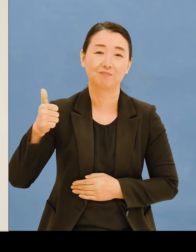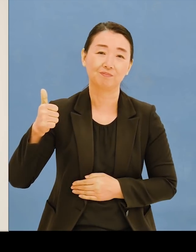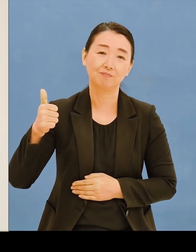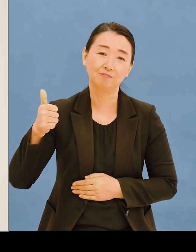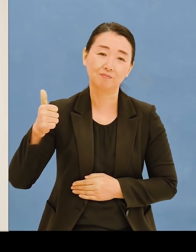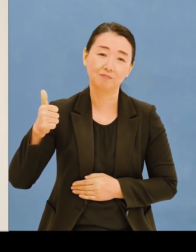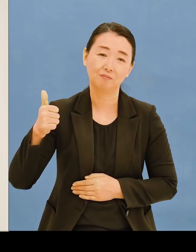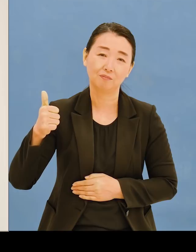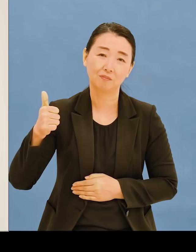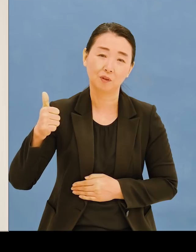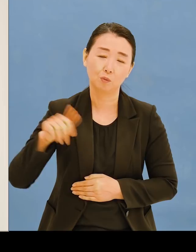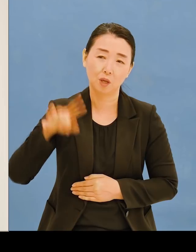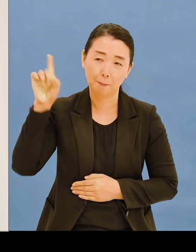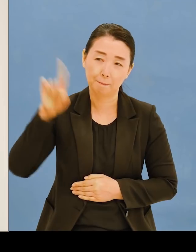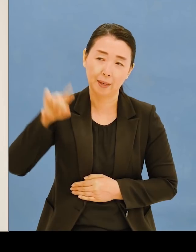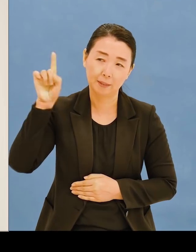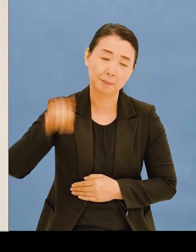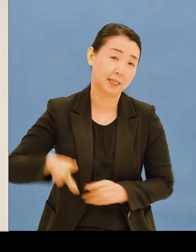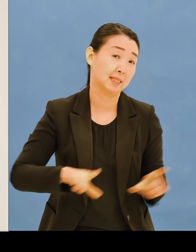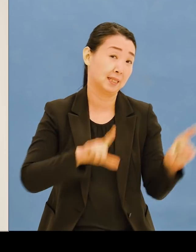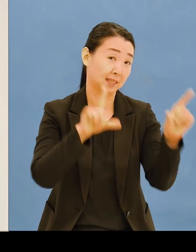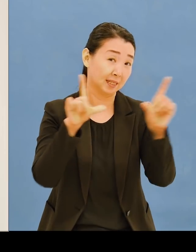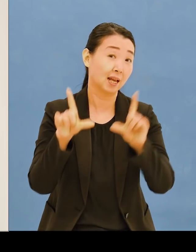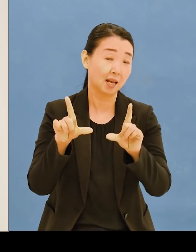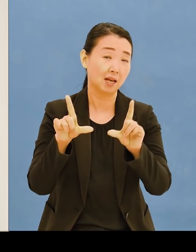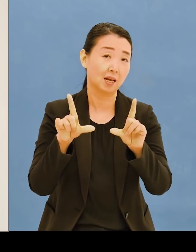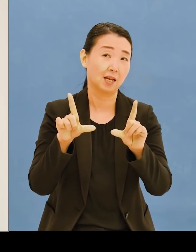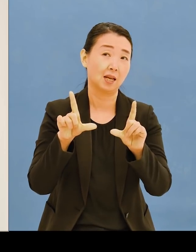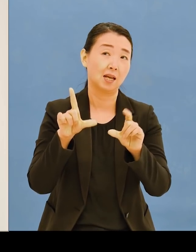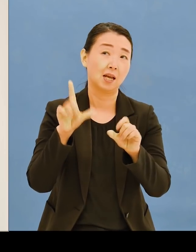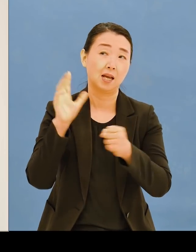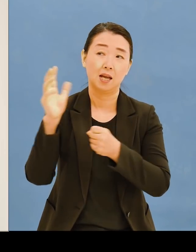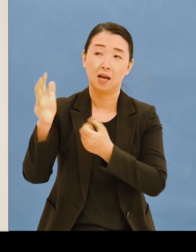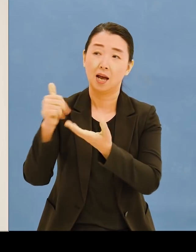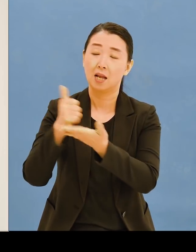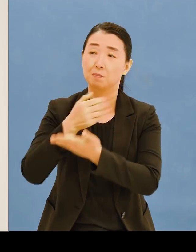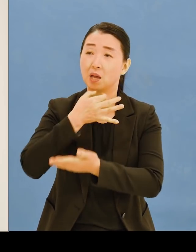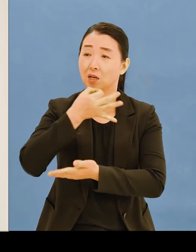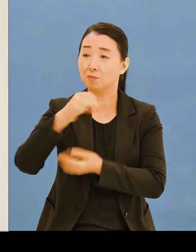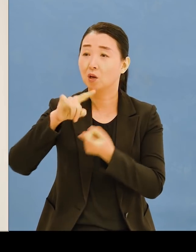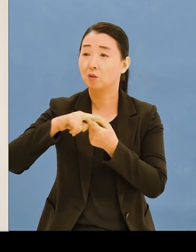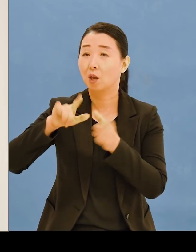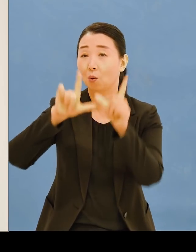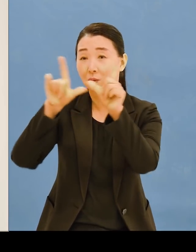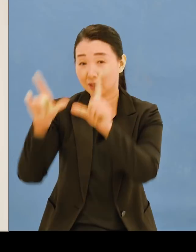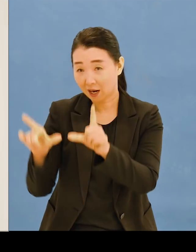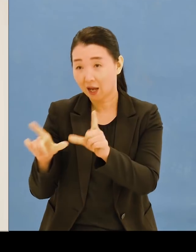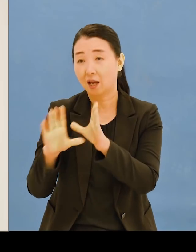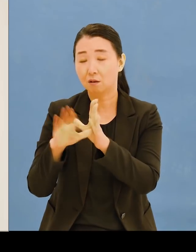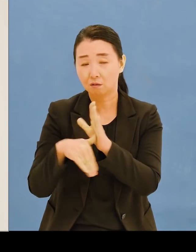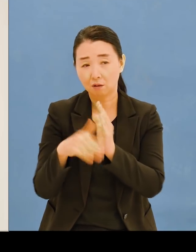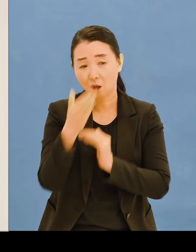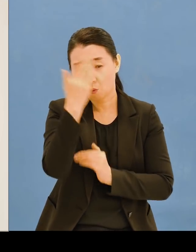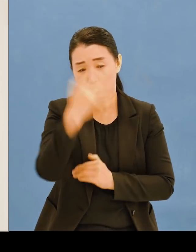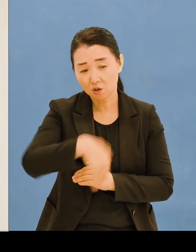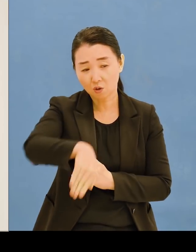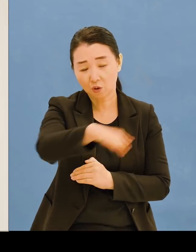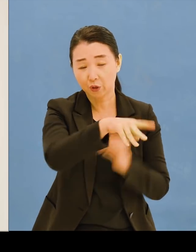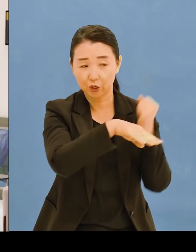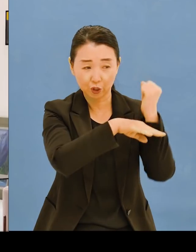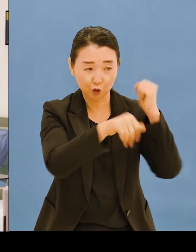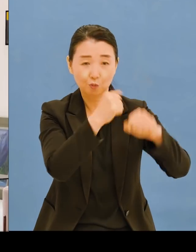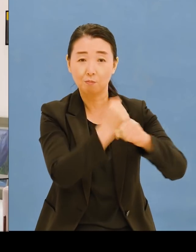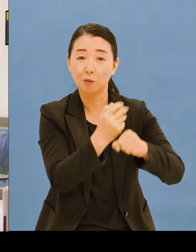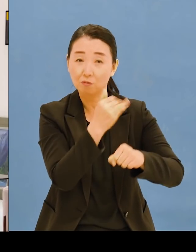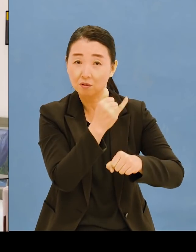매일 그러니까 우리가 살아가는 그 일상에서 네. 하나님의 음성에 따라서 살아가면 우리 청년들이 좀 기준을 세울 수